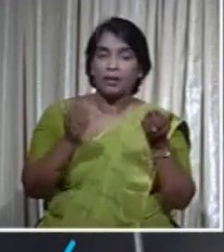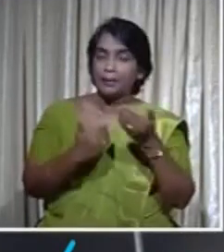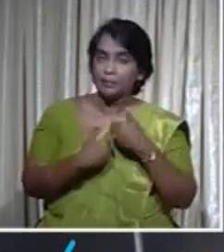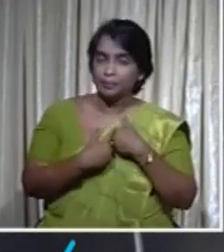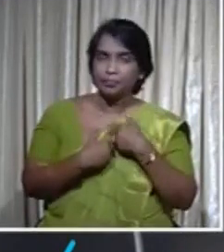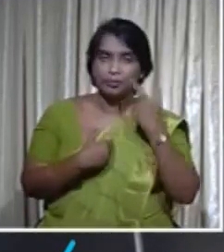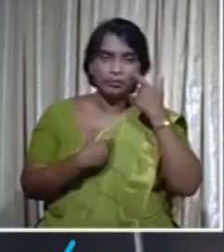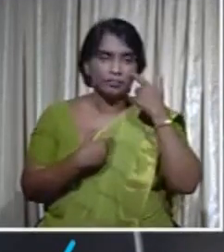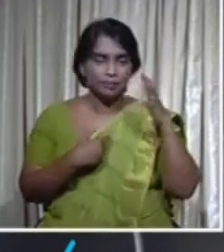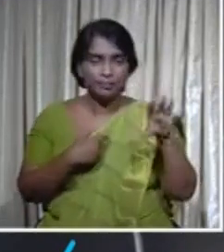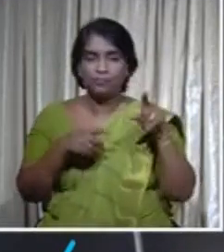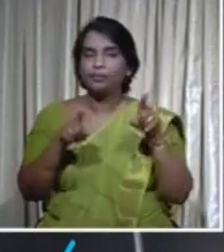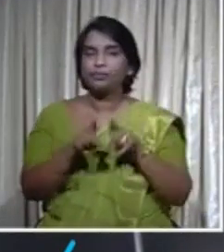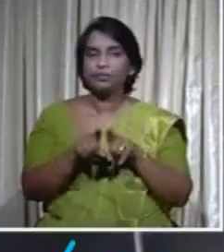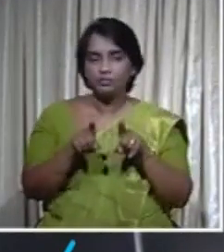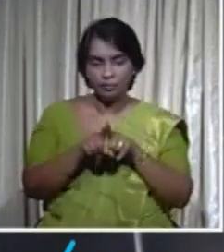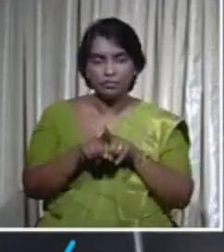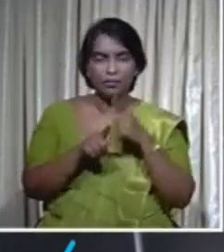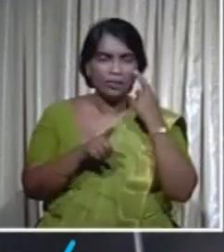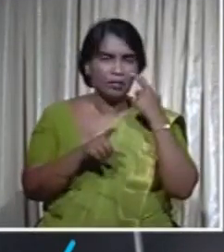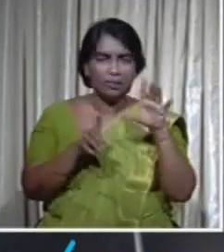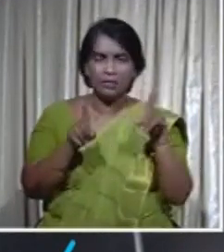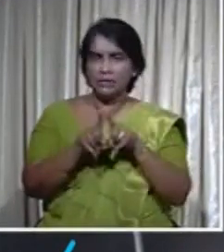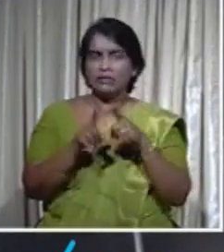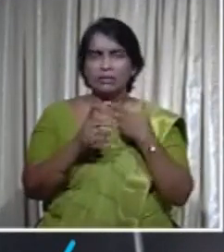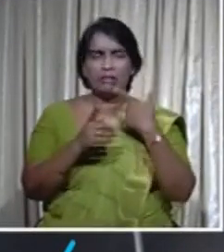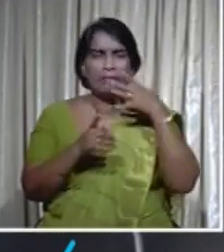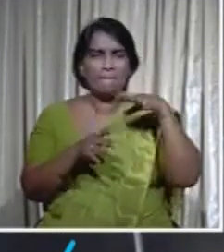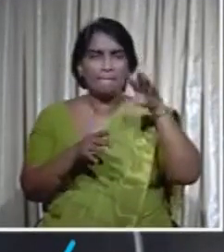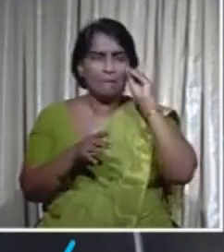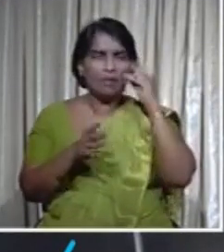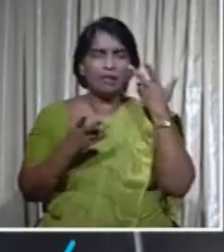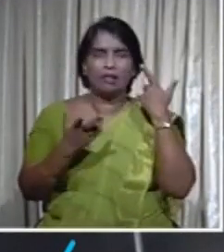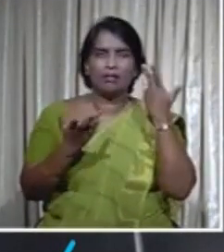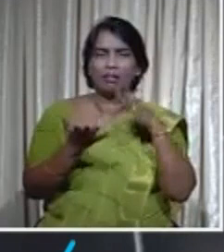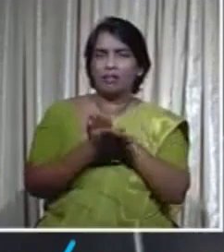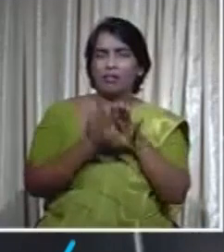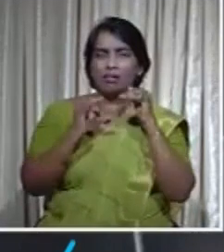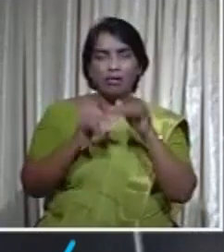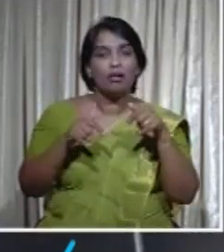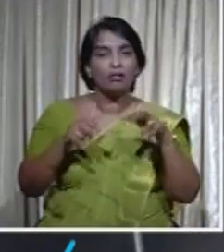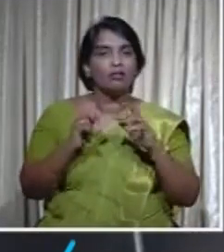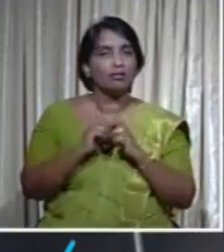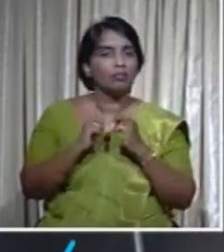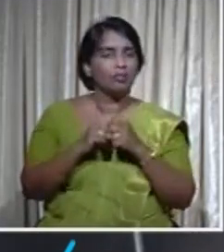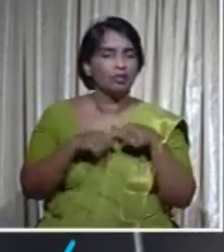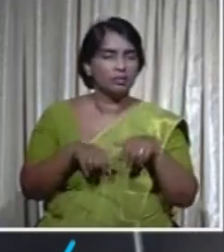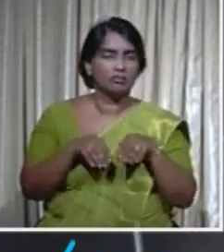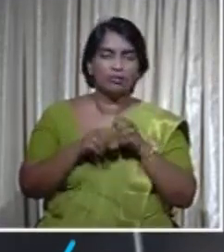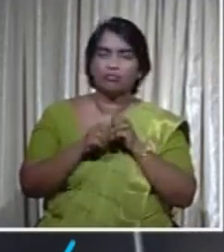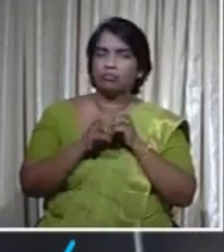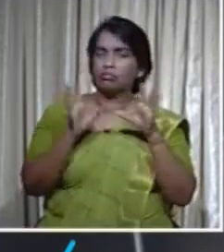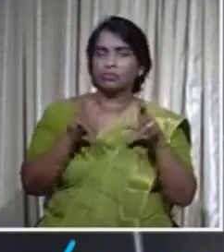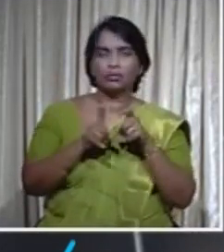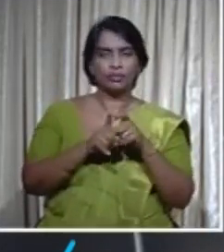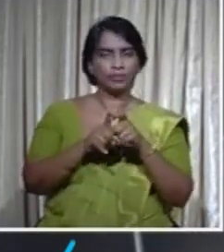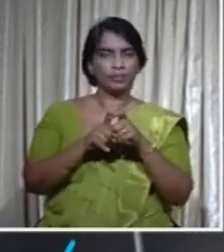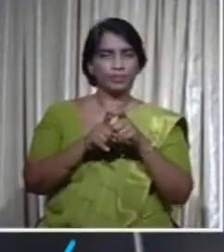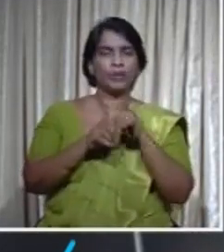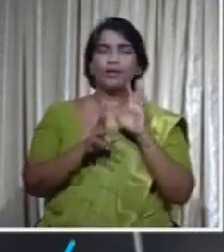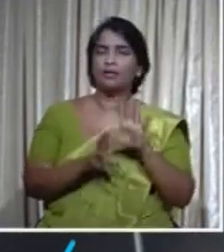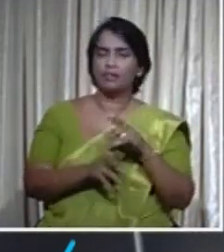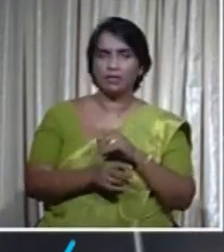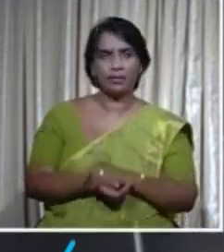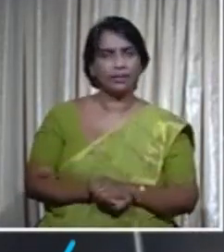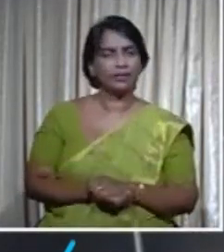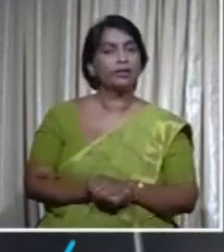நிலைமை ஏற்பட்ட காரணத்தால் தான் இன்றைக்கு இவ்வளவு பிரச்சனைகளை நாங்கள் எதிர்நோக்க கூடியதாக இருக்குது.